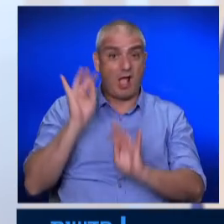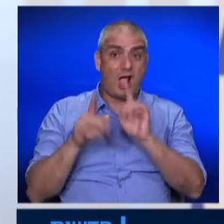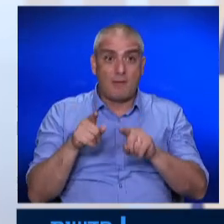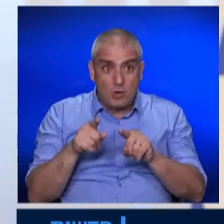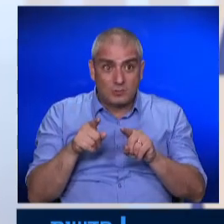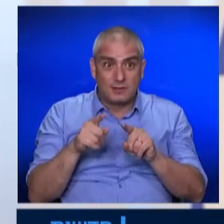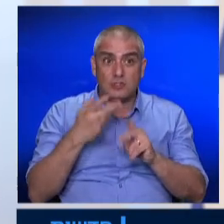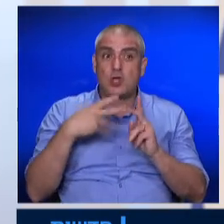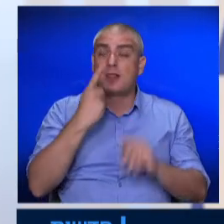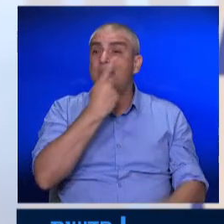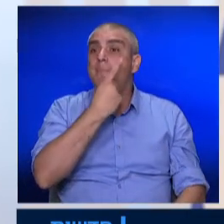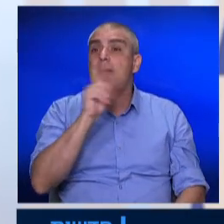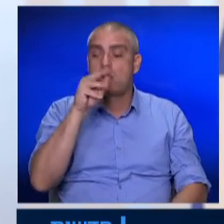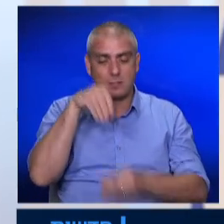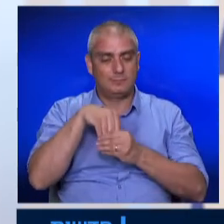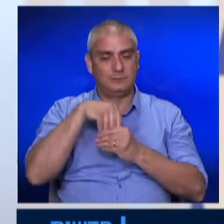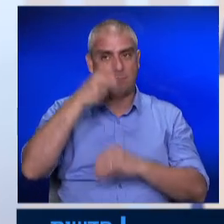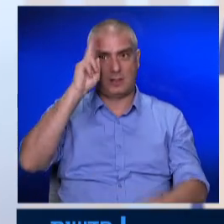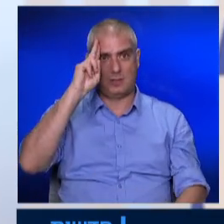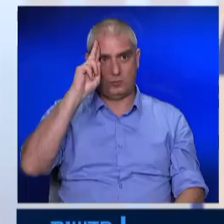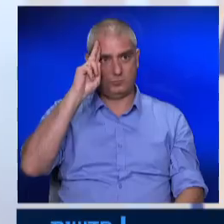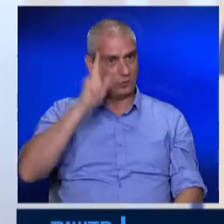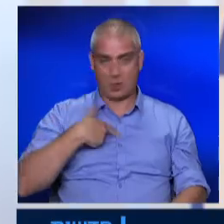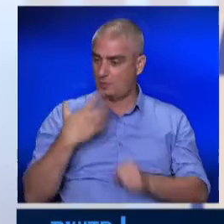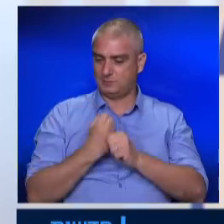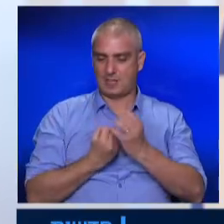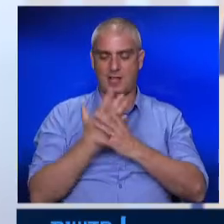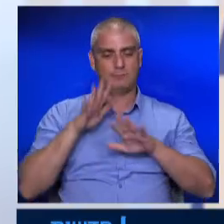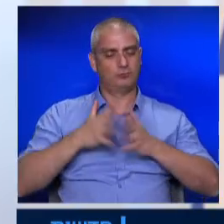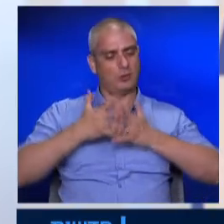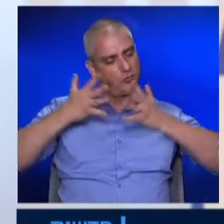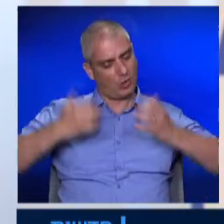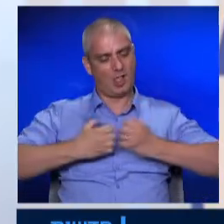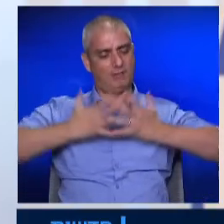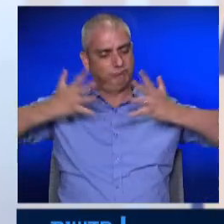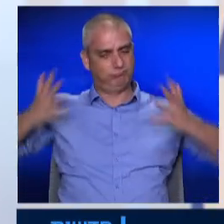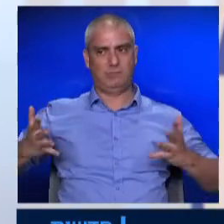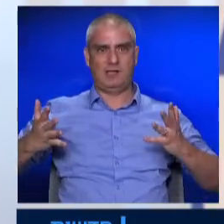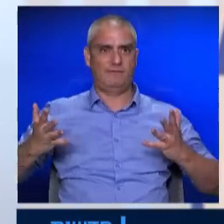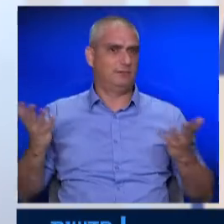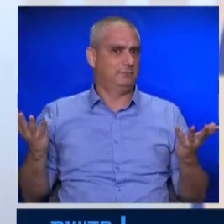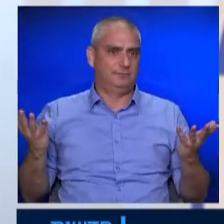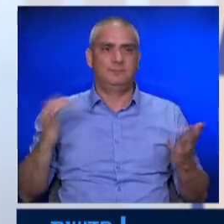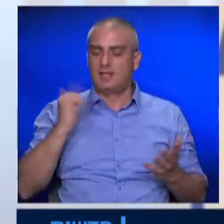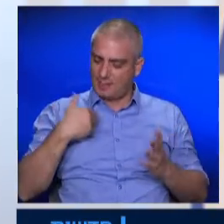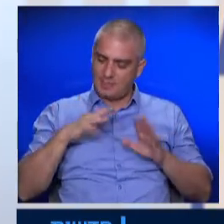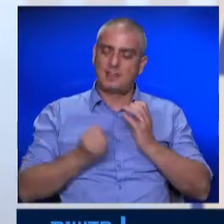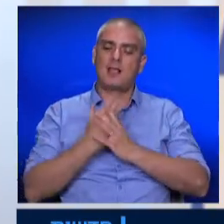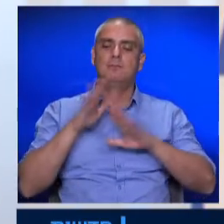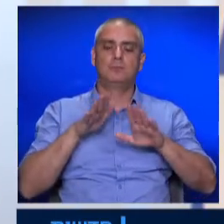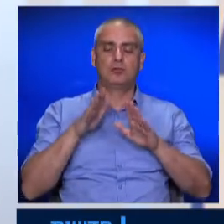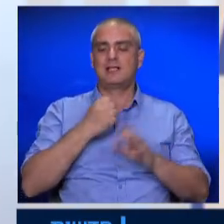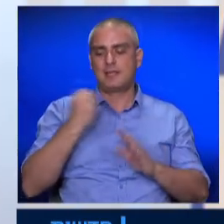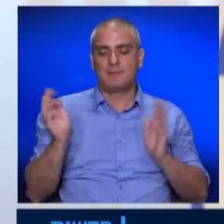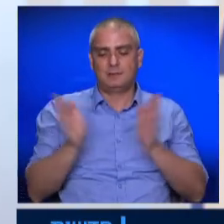על מעל מיליון מצביעי ליכוד לא נצליח להקים ממשלה גדולה ורחבה, אז כן, נקים